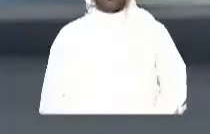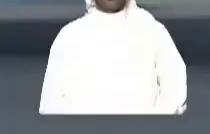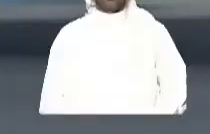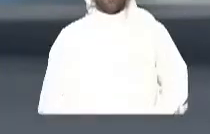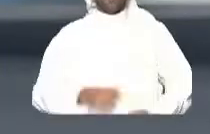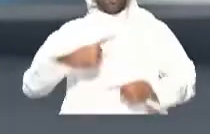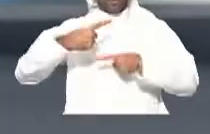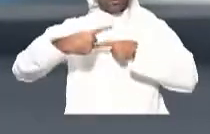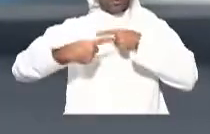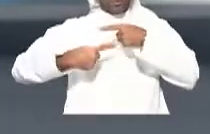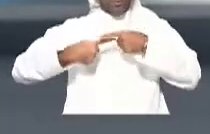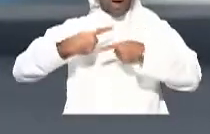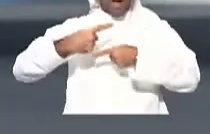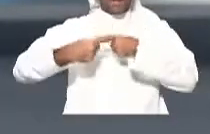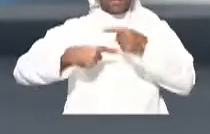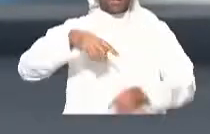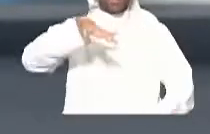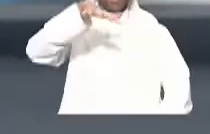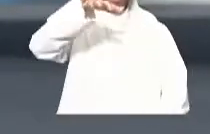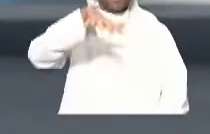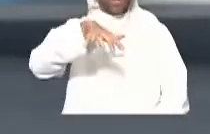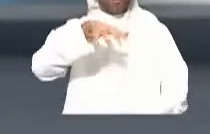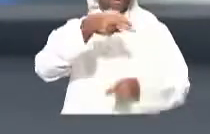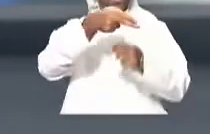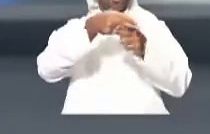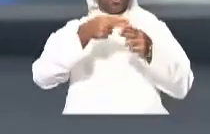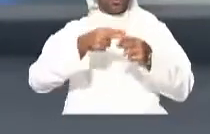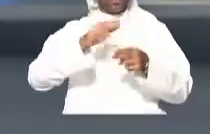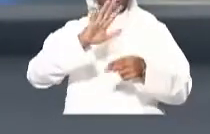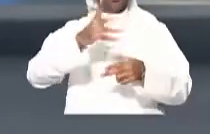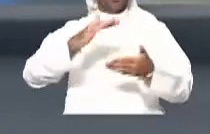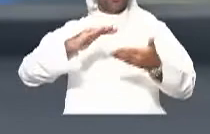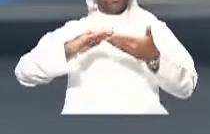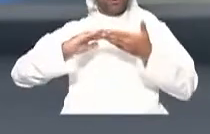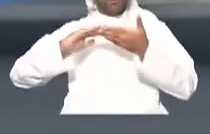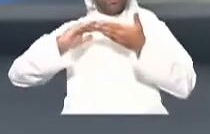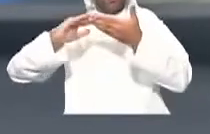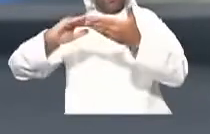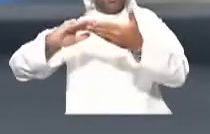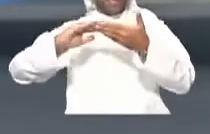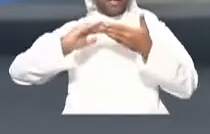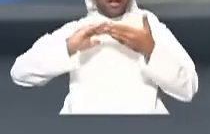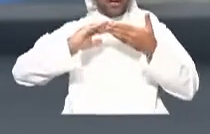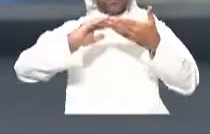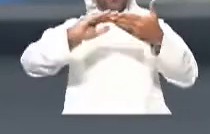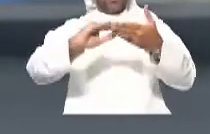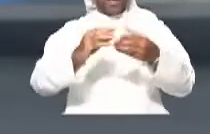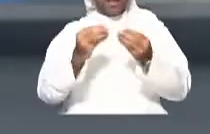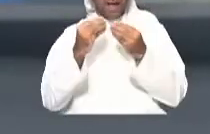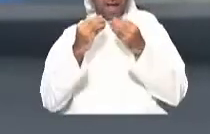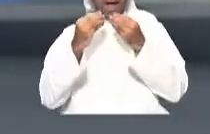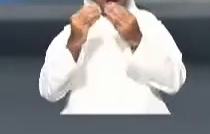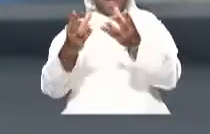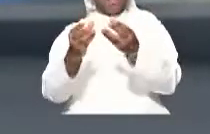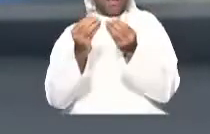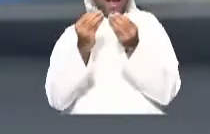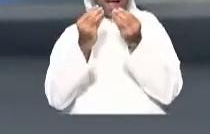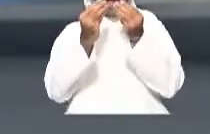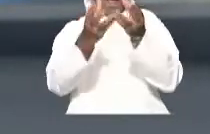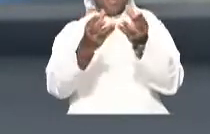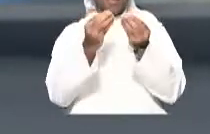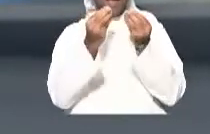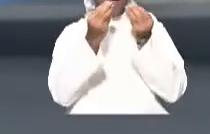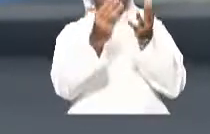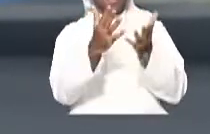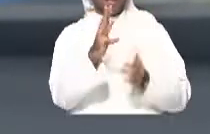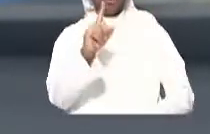تواصل دولة الكويت عطائها اللامحدود بمد يد العون للأشقاء في اليمن من خلال قيامها بأعمال إنسانية